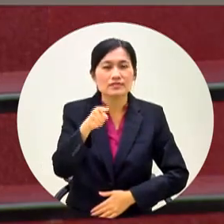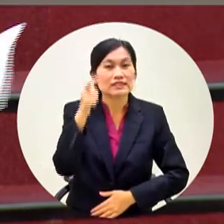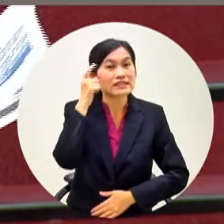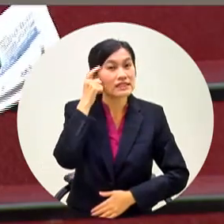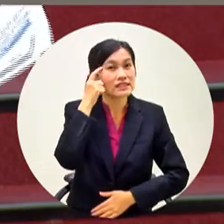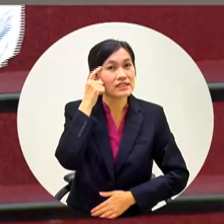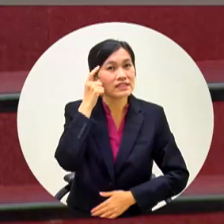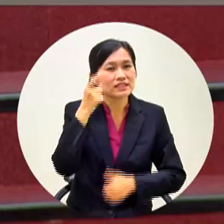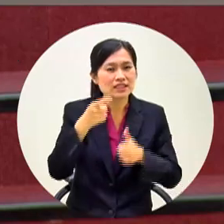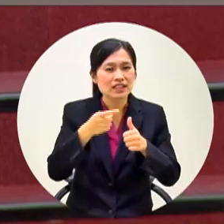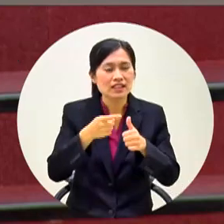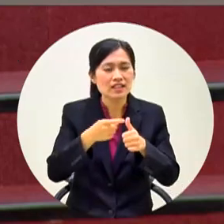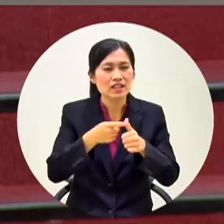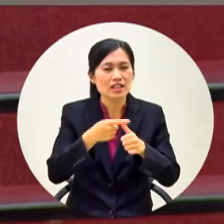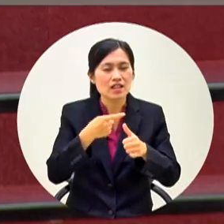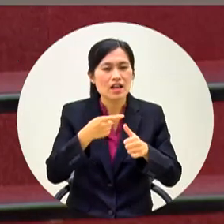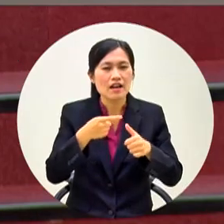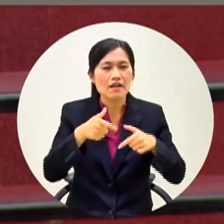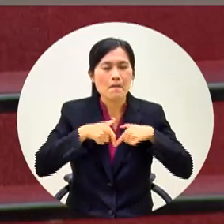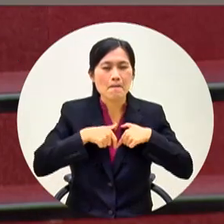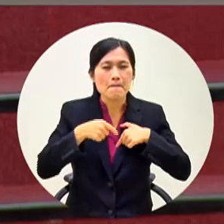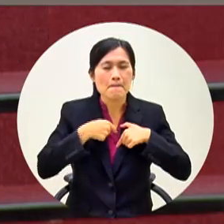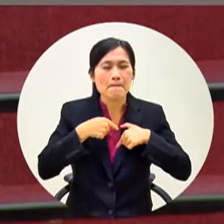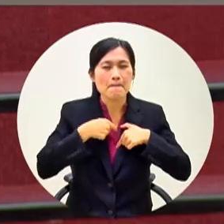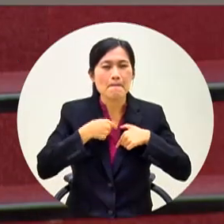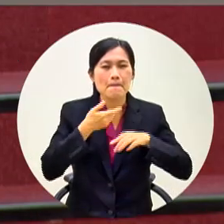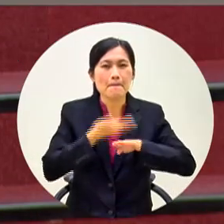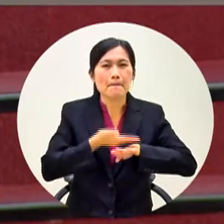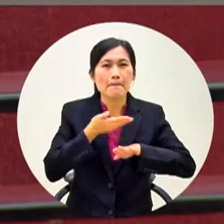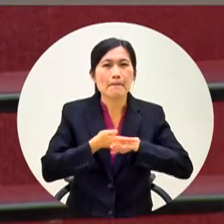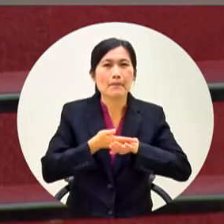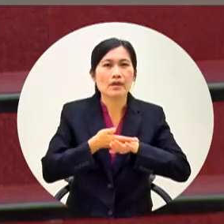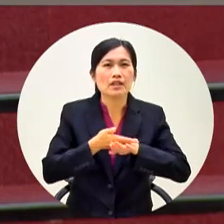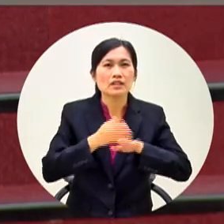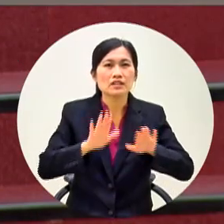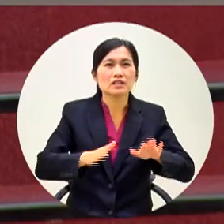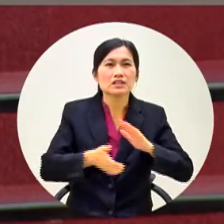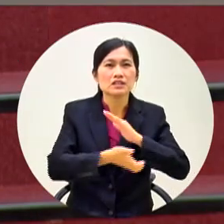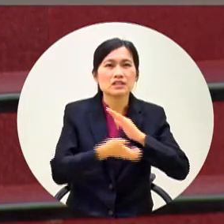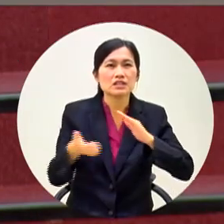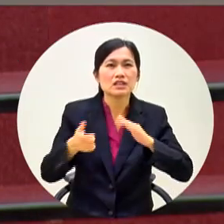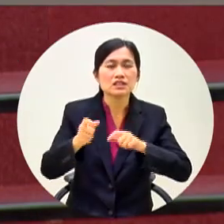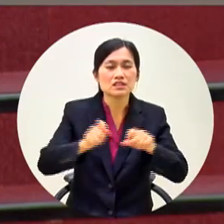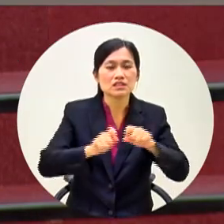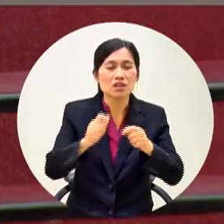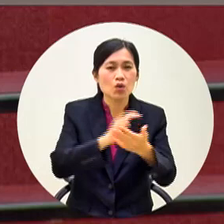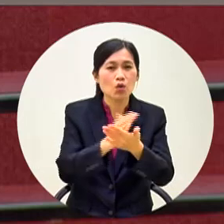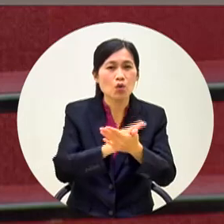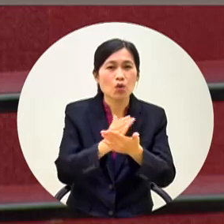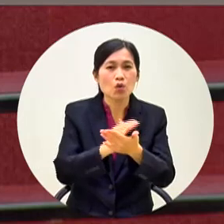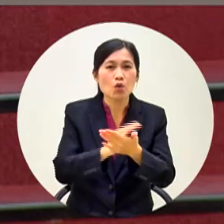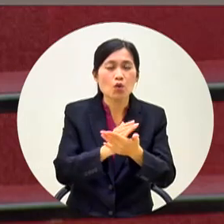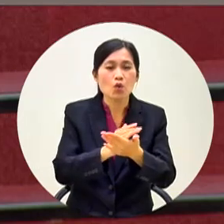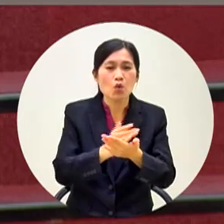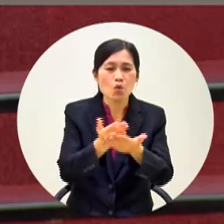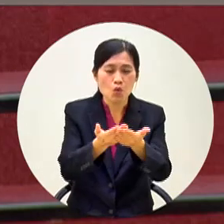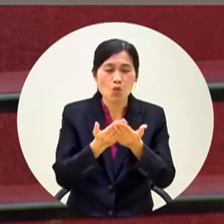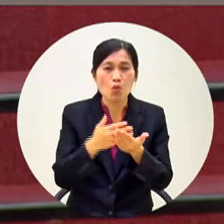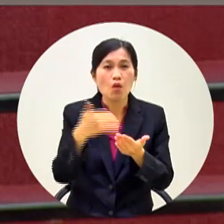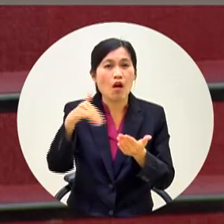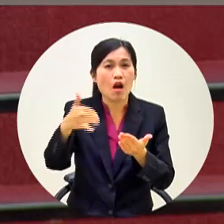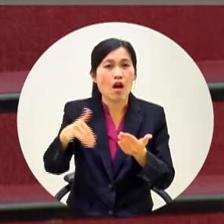先放在心里面，因为迁村计划书到现在其实我们是还没看到的。我上次呢在